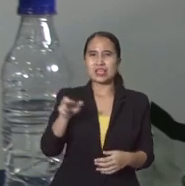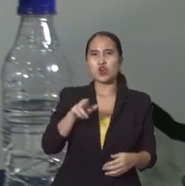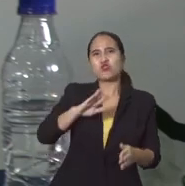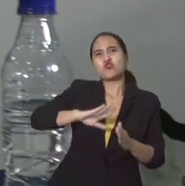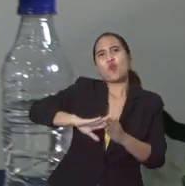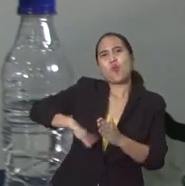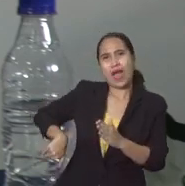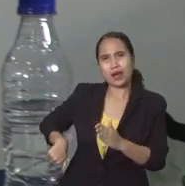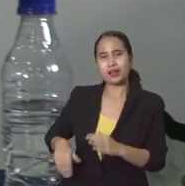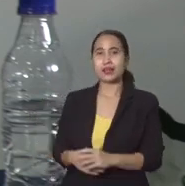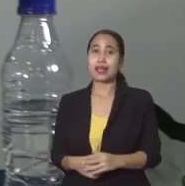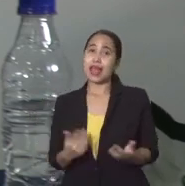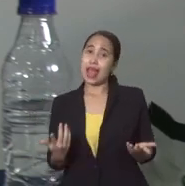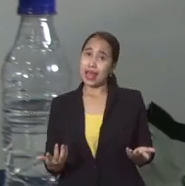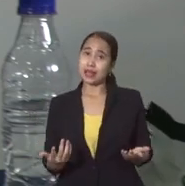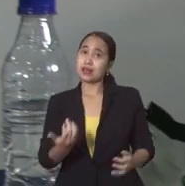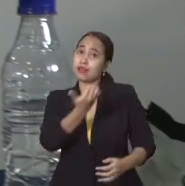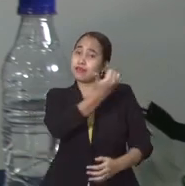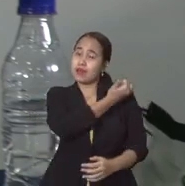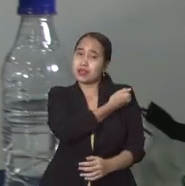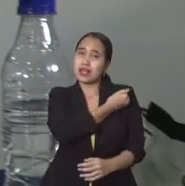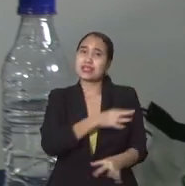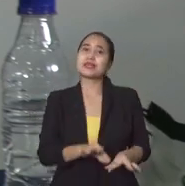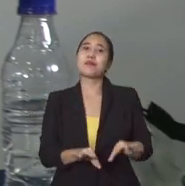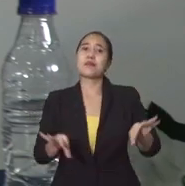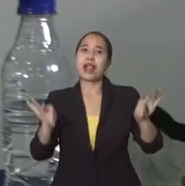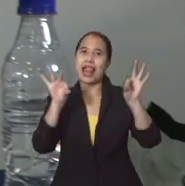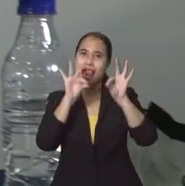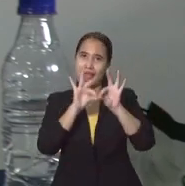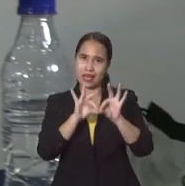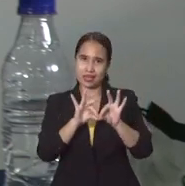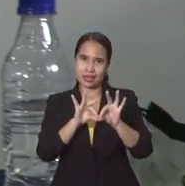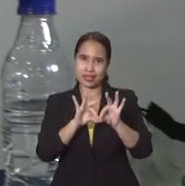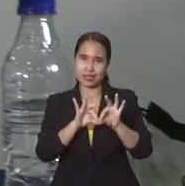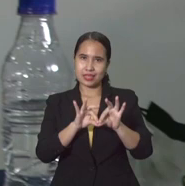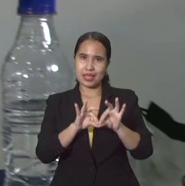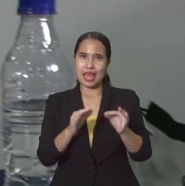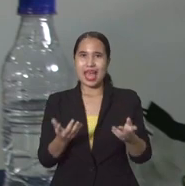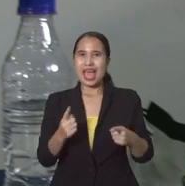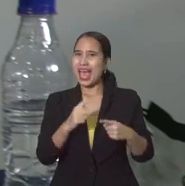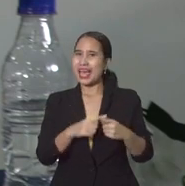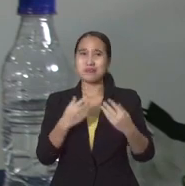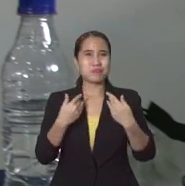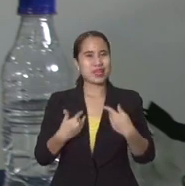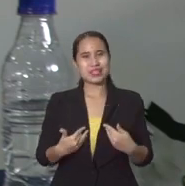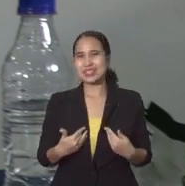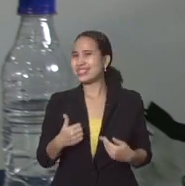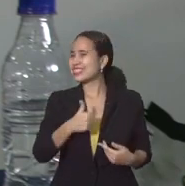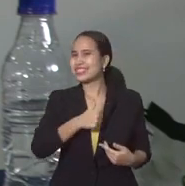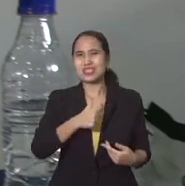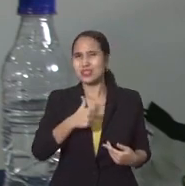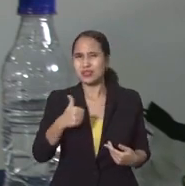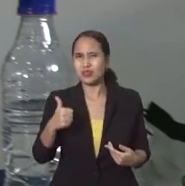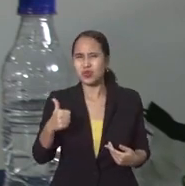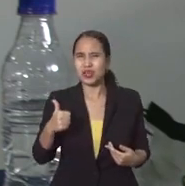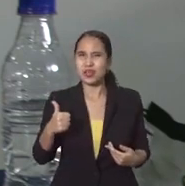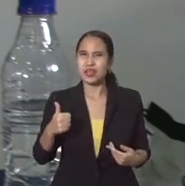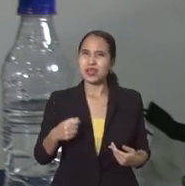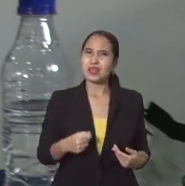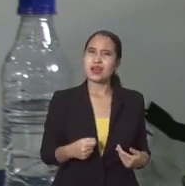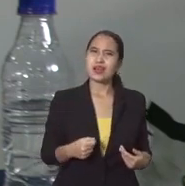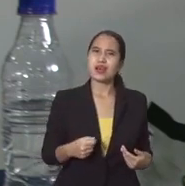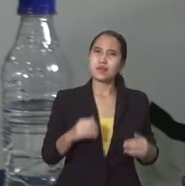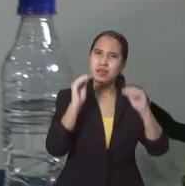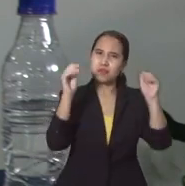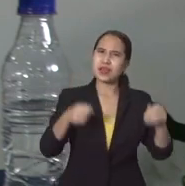En vaccinatie is daar een belangrijk onderdeel van. En je moet mensen geen verkeerde informatie geven die zich willen beschermen. Dat is een